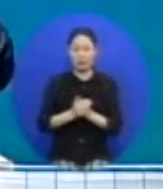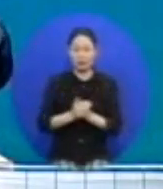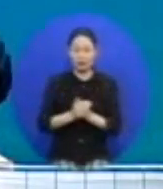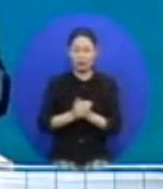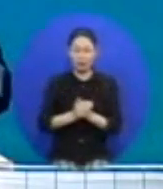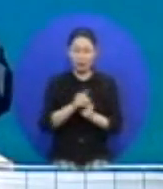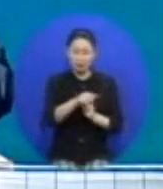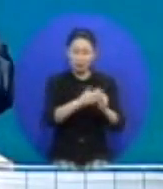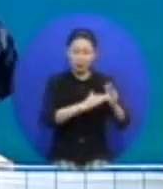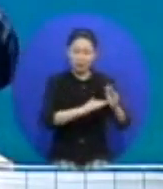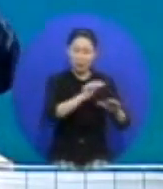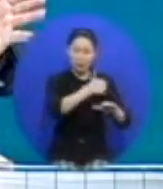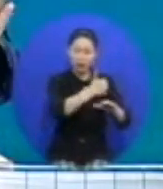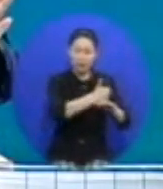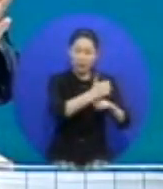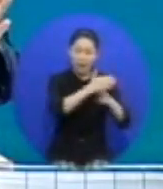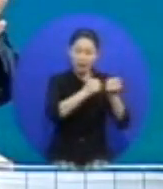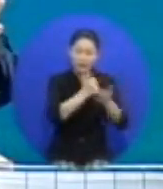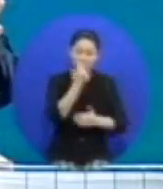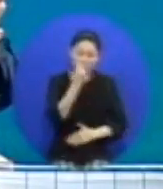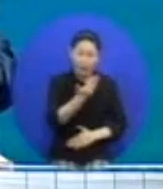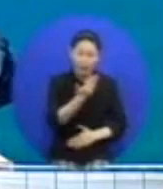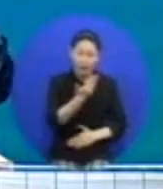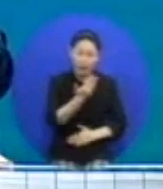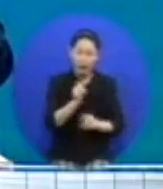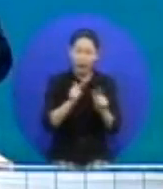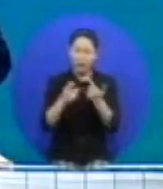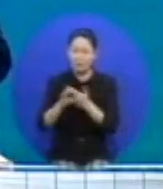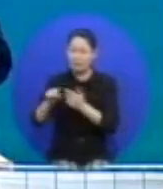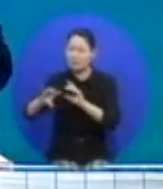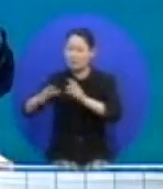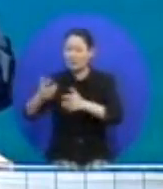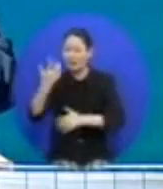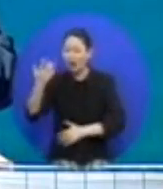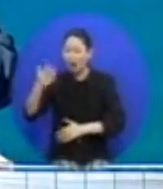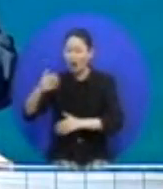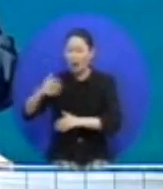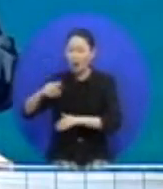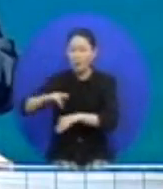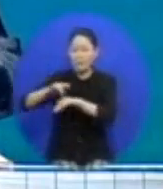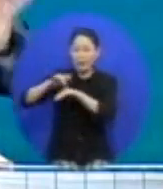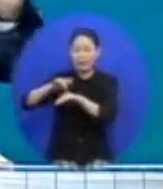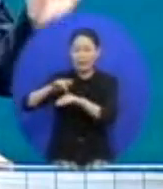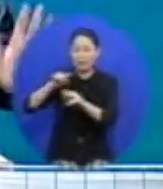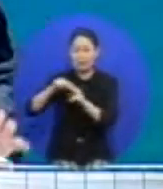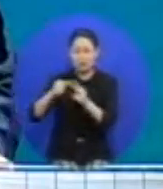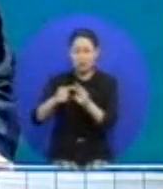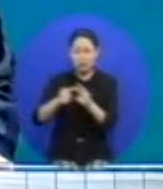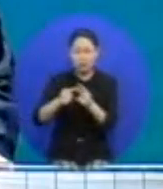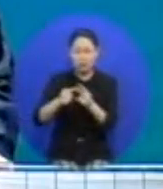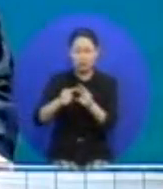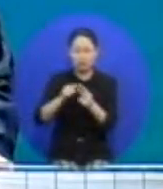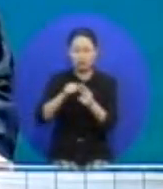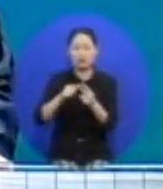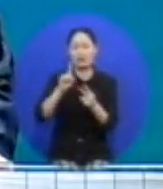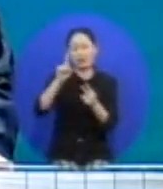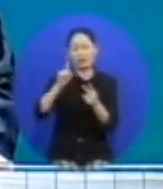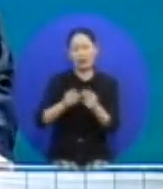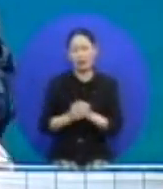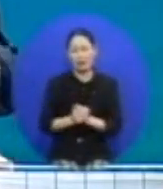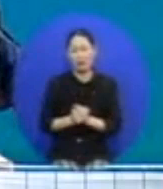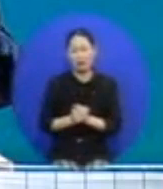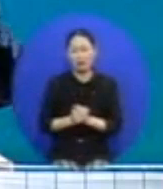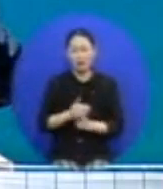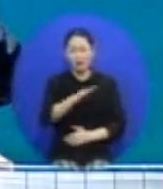이 가정의 왕이 하나님의 시든 지 이 세상에 용 마귀 든지 2 중 2 않아 밖에 없어요